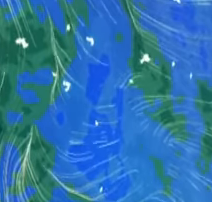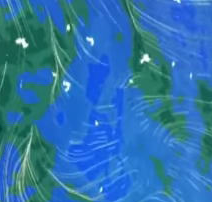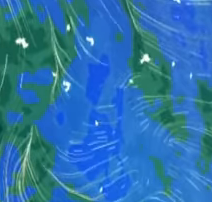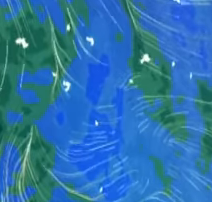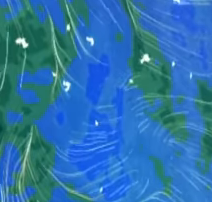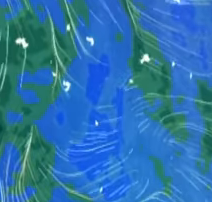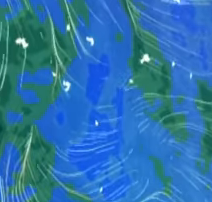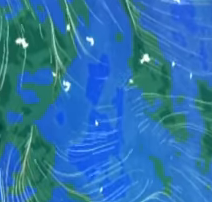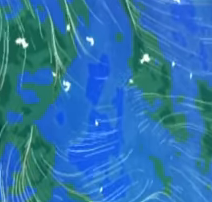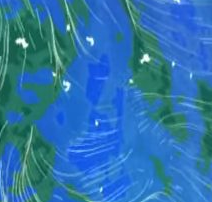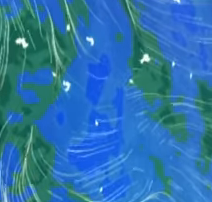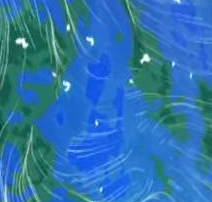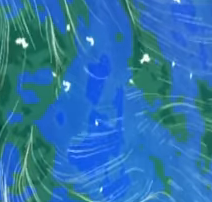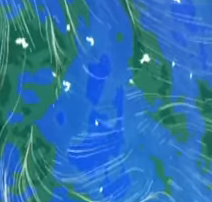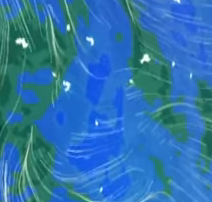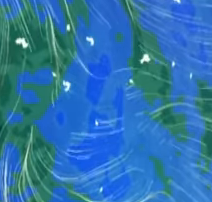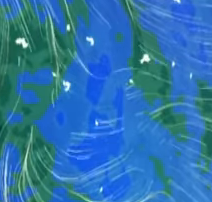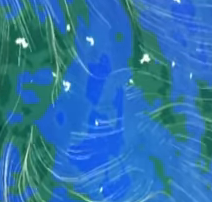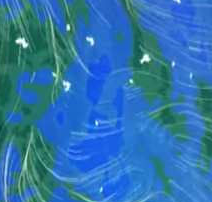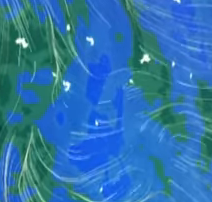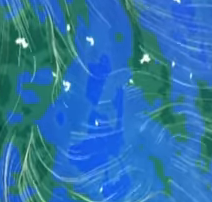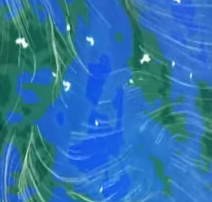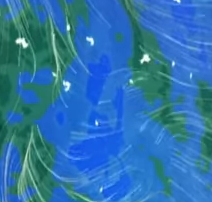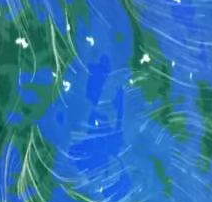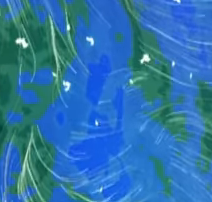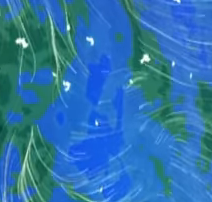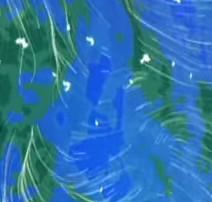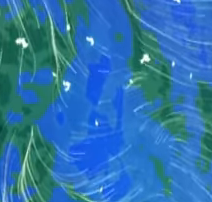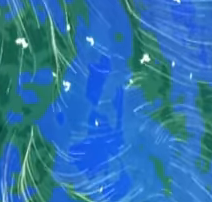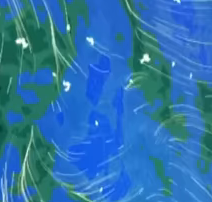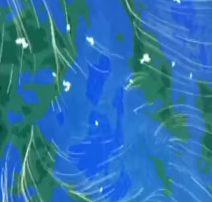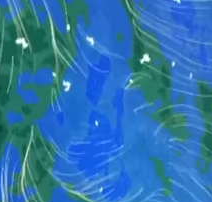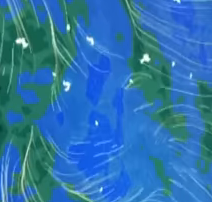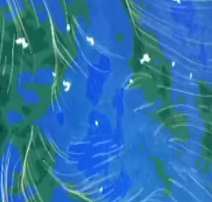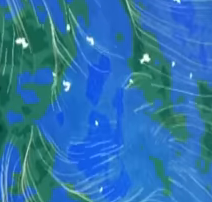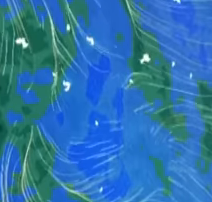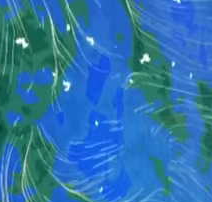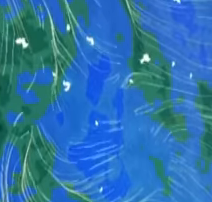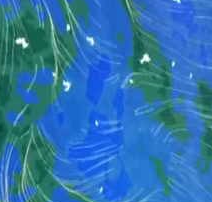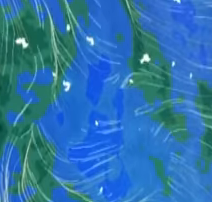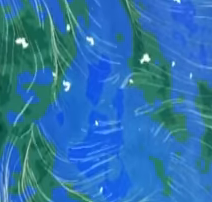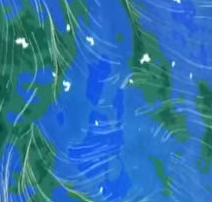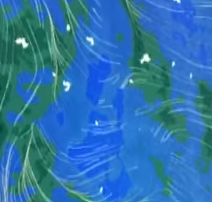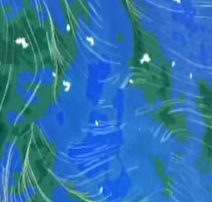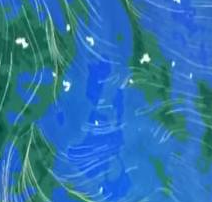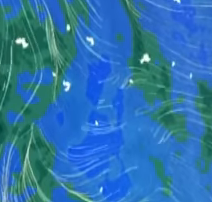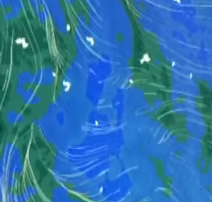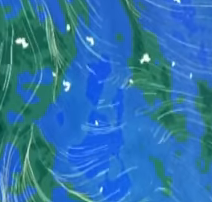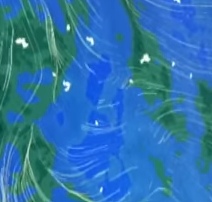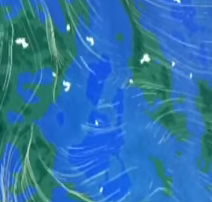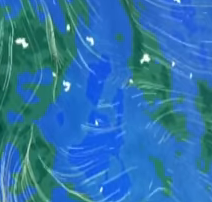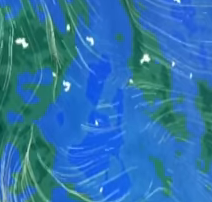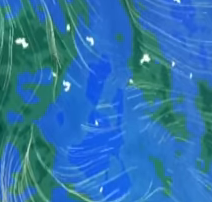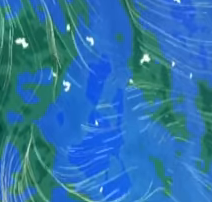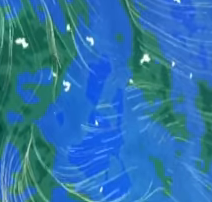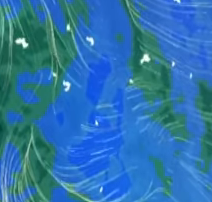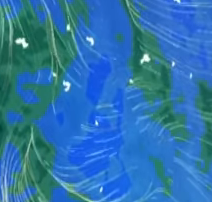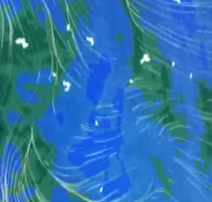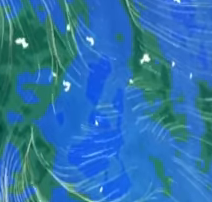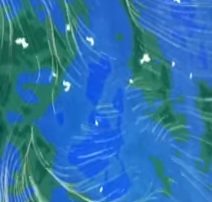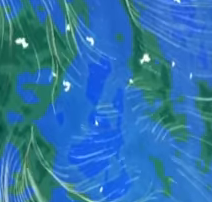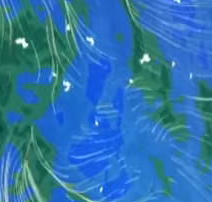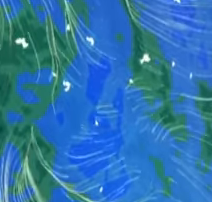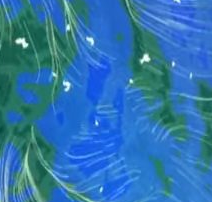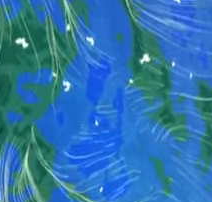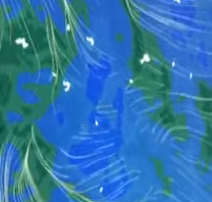nating babantayan ang sama ng panahong ito, lalo at maraming babiyahe at pagbabakasyon sa susunod na linggo para sa eleksyon at sa undas. Muli